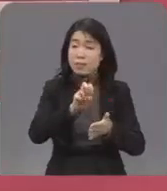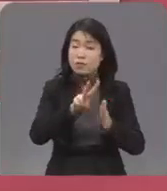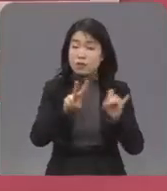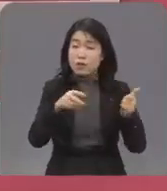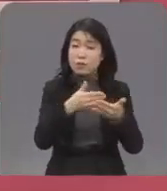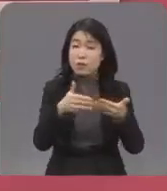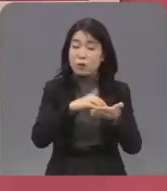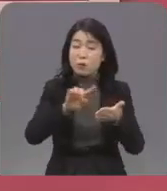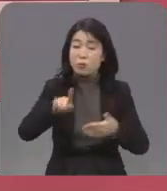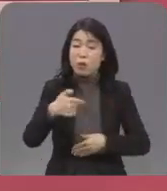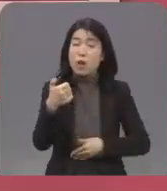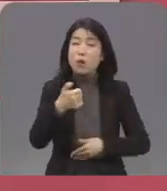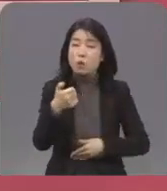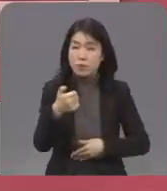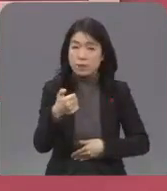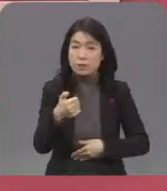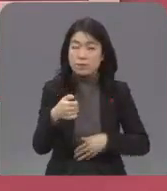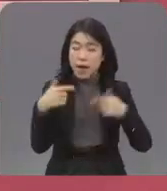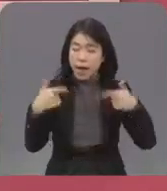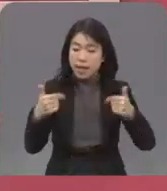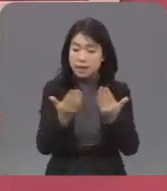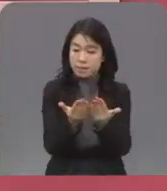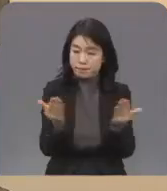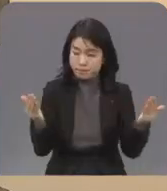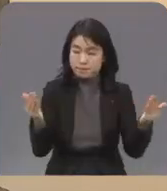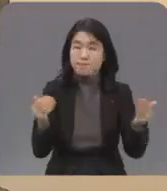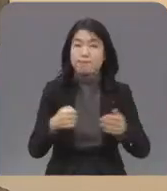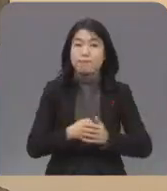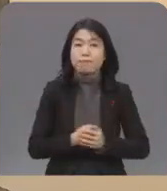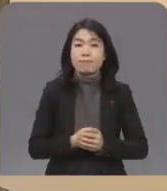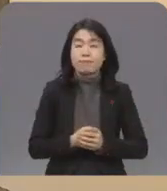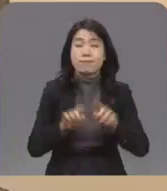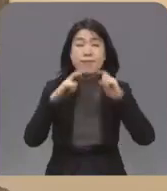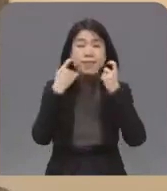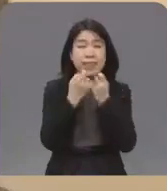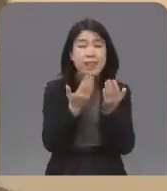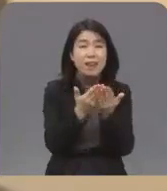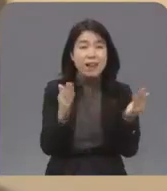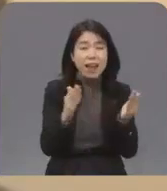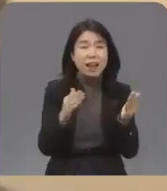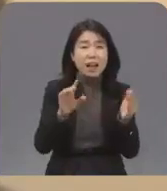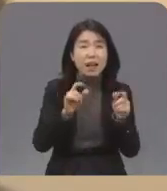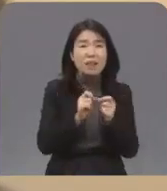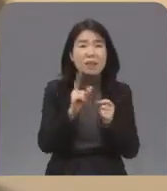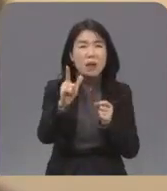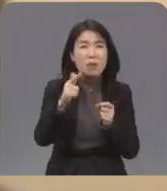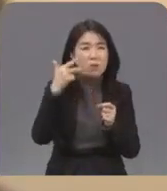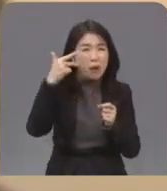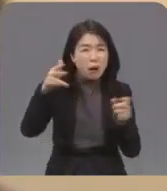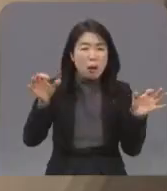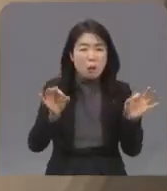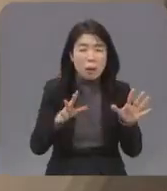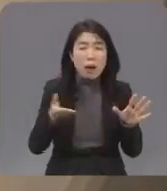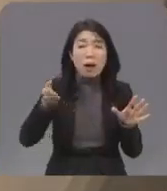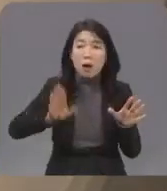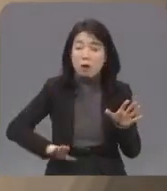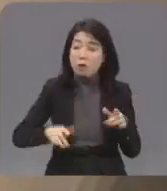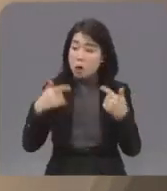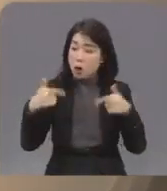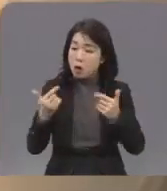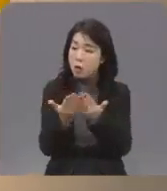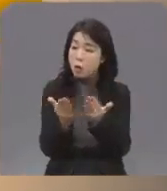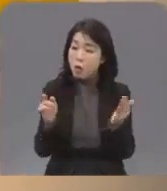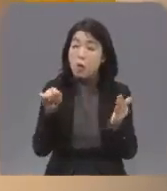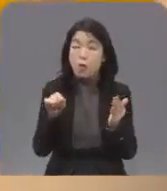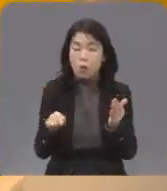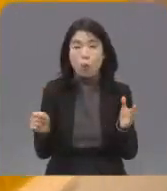작품 150점이 상설 전시됩니다. 개인전은 주로 전시 기간이 일주일인데 반해 상설 전시되는